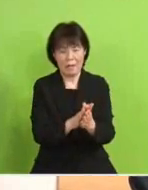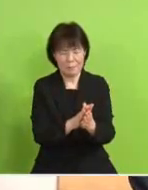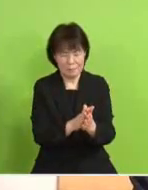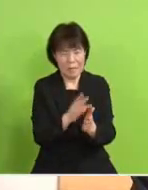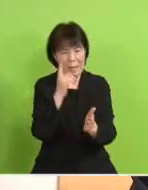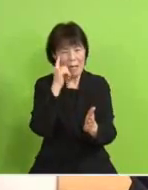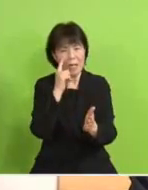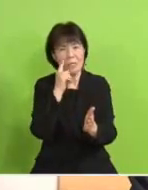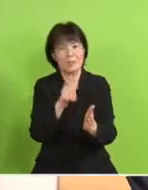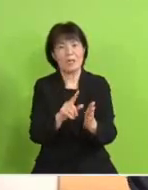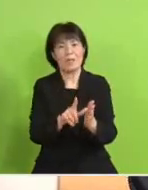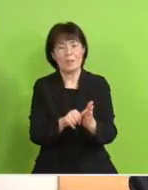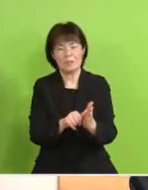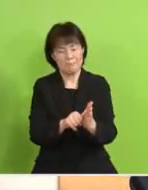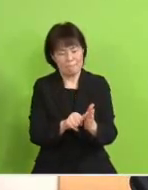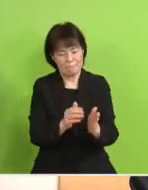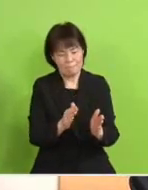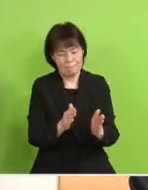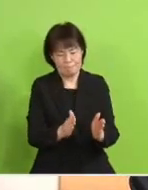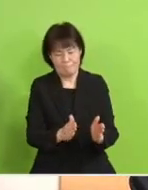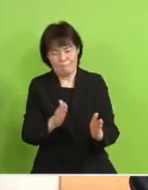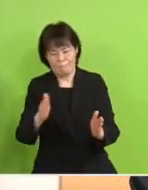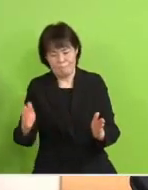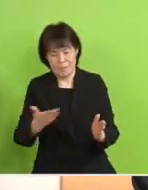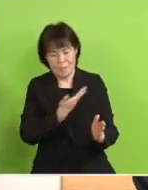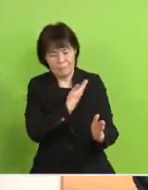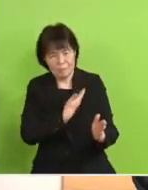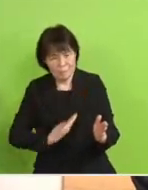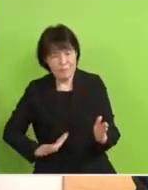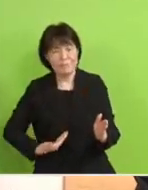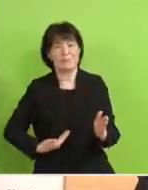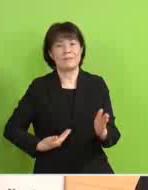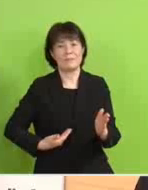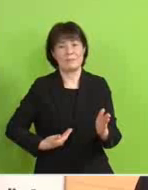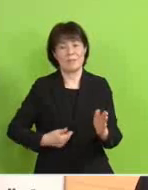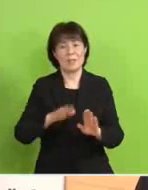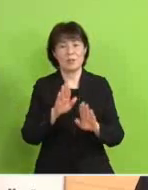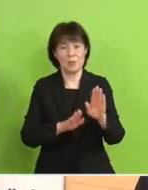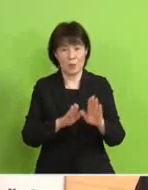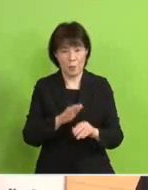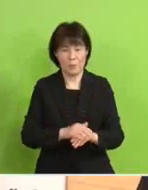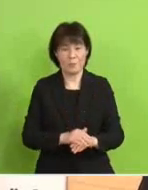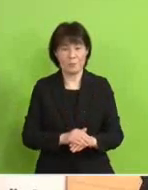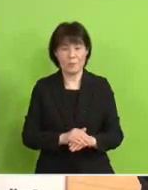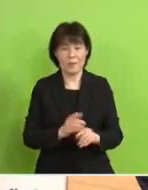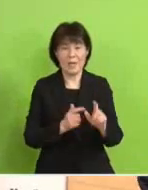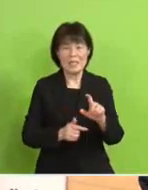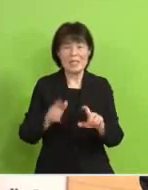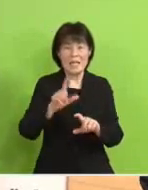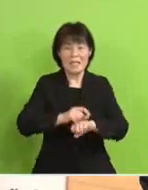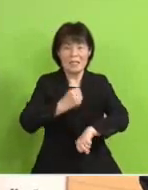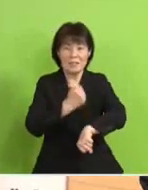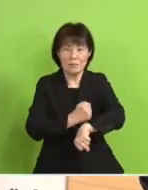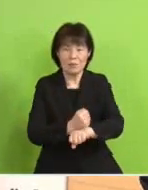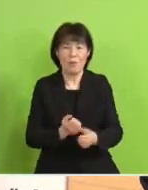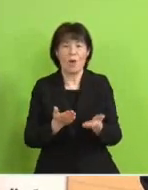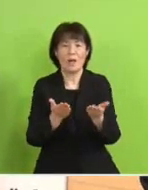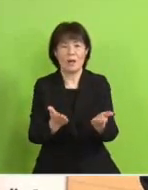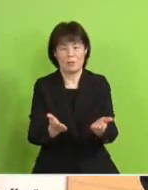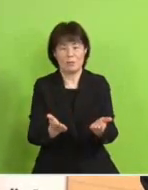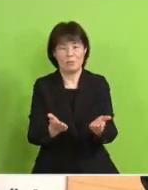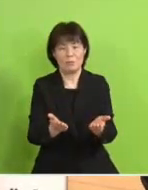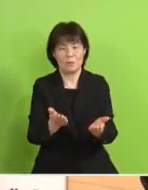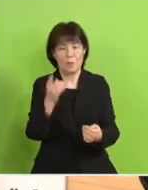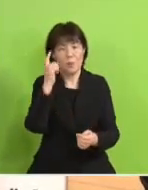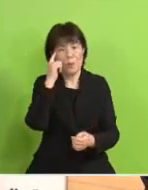、もうこれは延長せざるを得なくなってしまいました。でその中でさらにご苦労をかけること